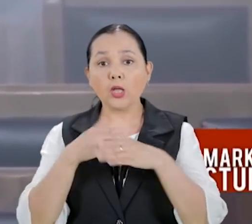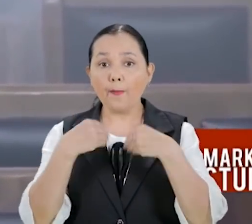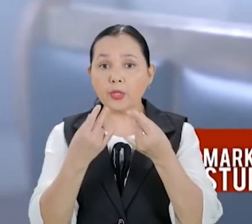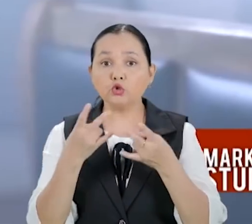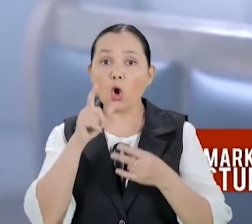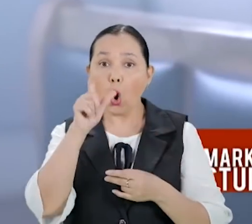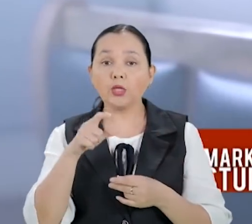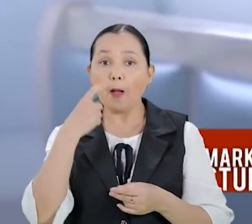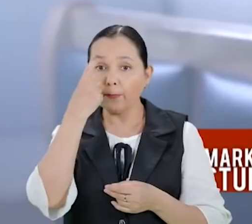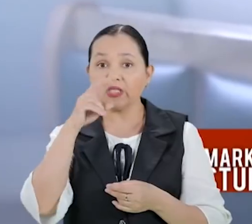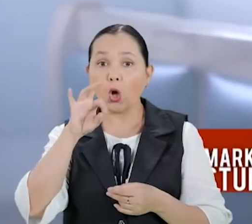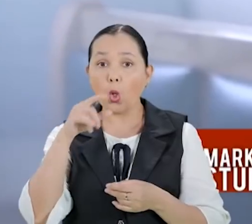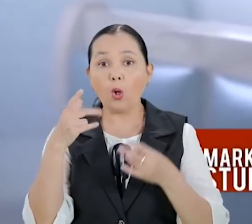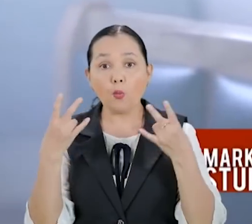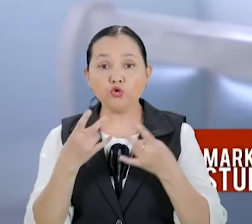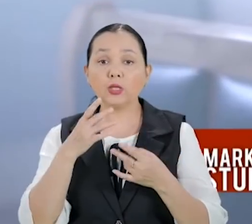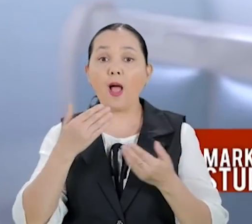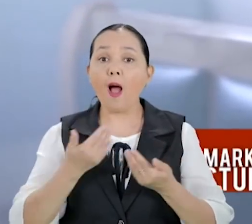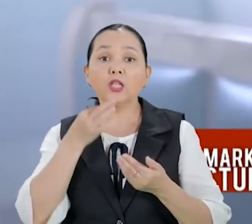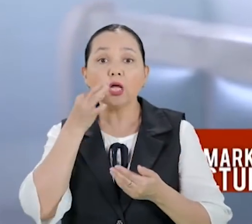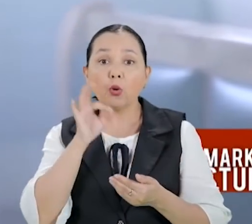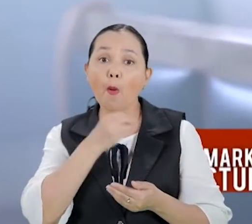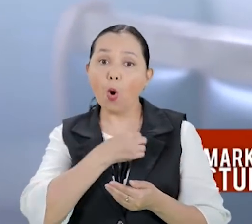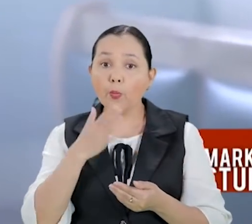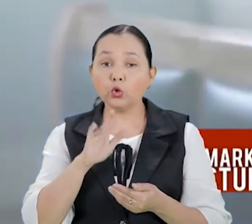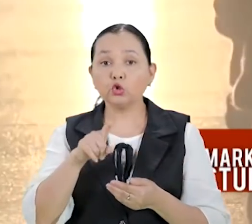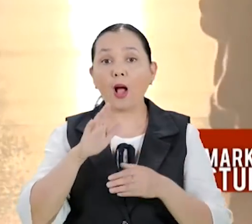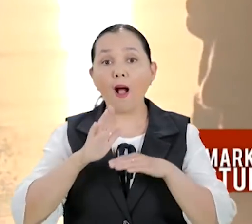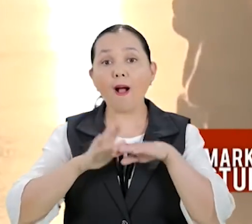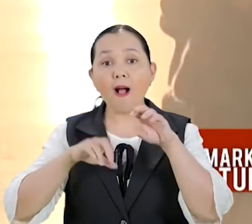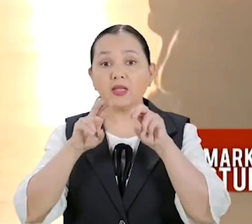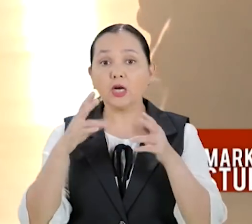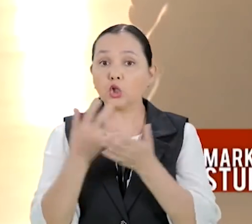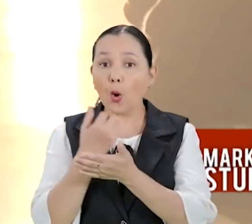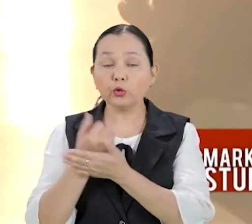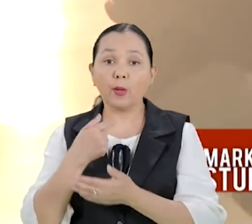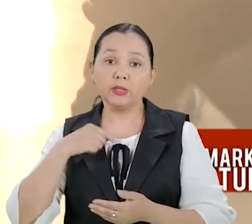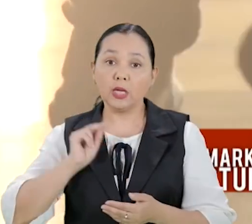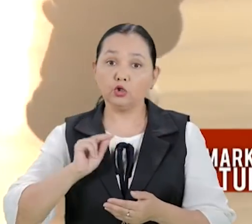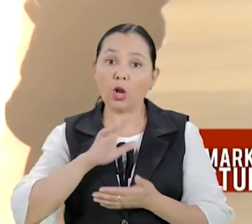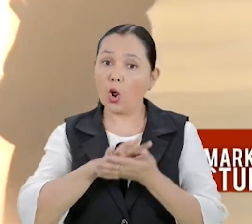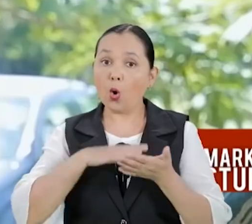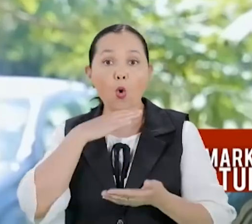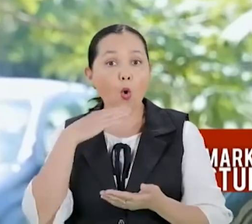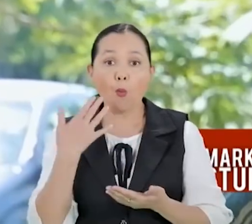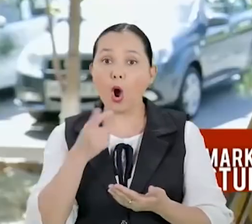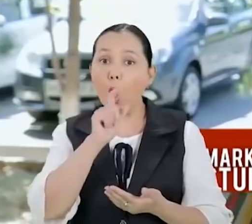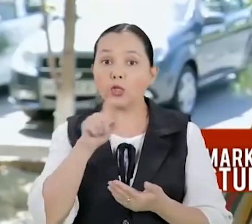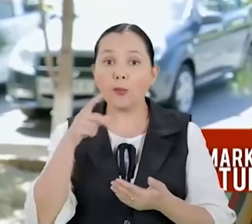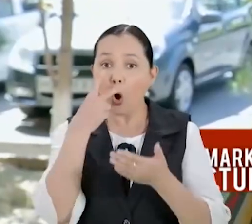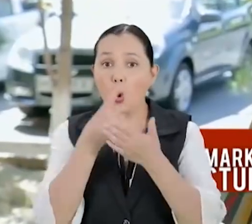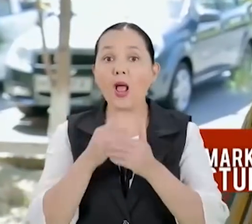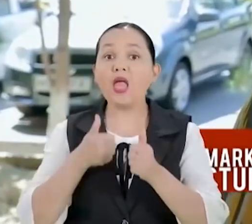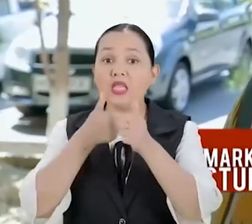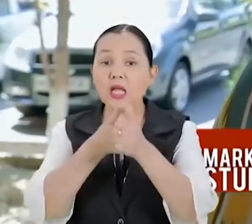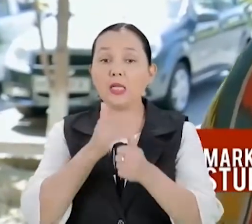berish uchun odam o'zi psixolog bo'lish kerak, hayotiy tajribaga boy bo'lish kerak. Shuning uchun mana shu kadrlar topishda ham hali bizni qiladigan ishlarimiz ko'p. O'sha odamlar ko'rib